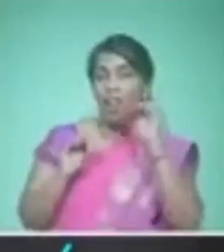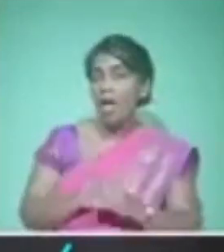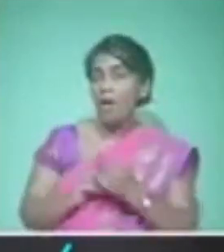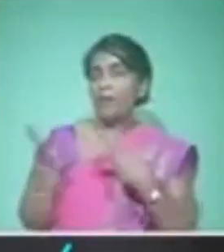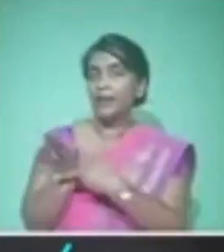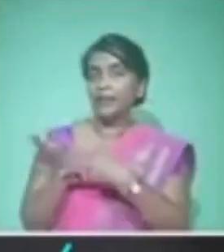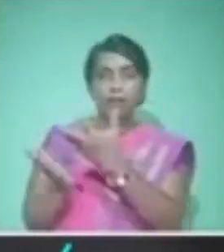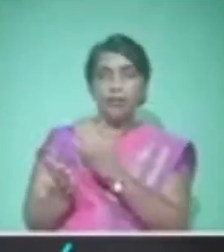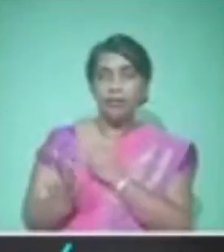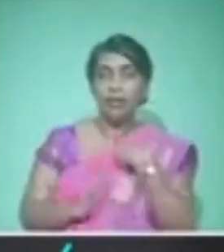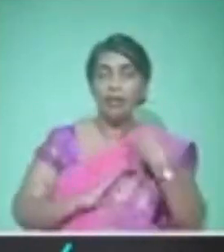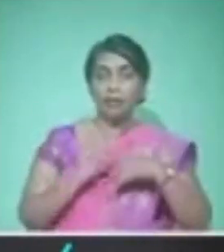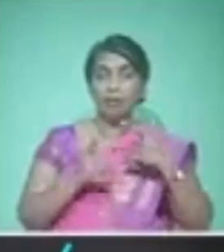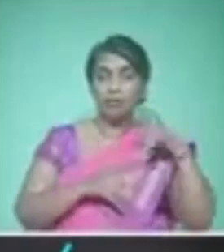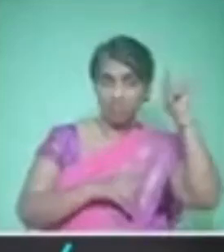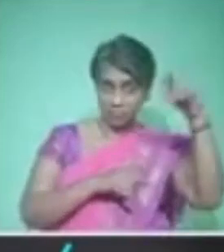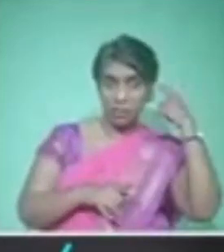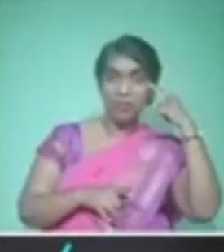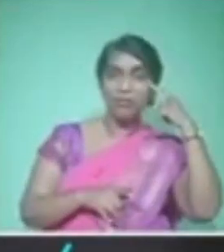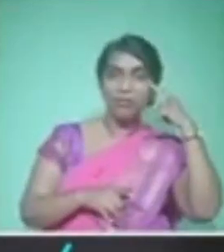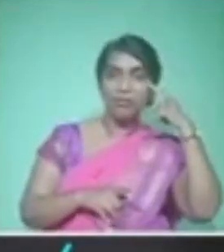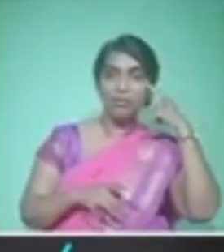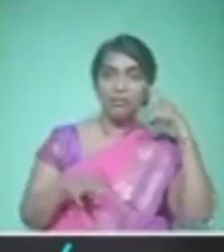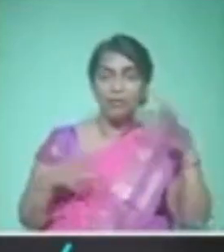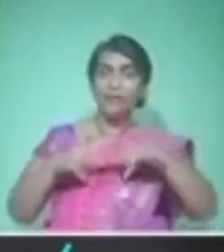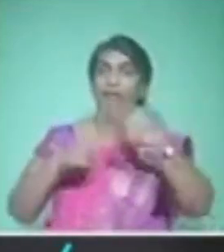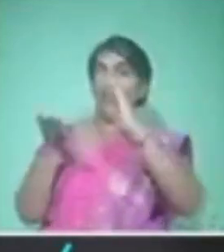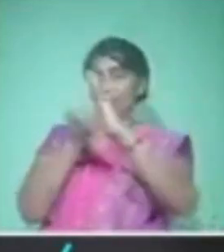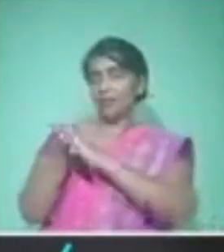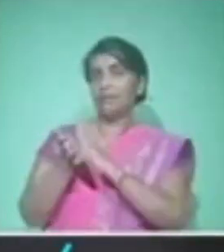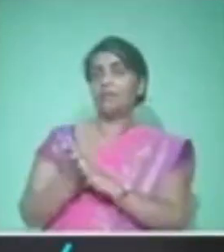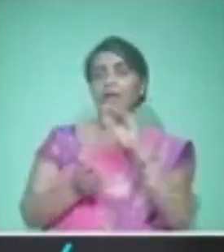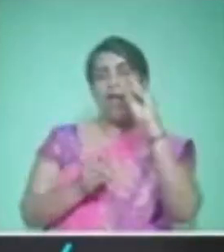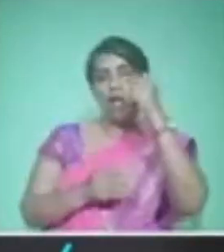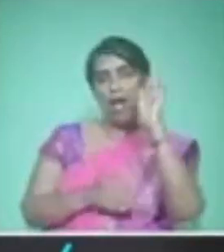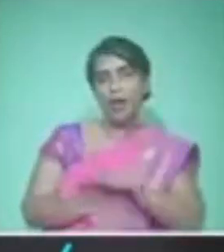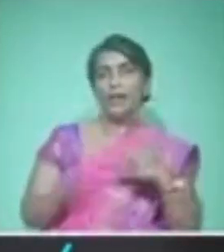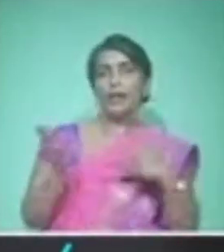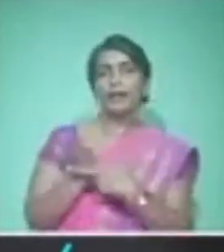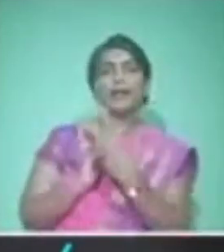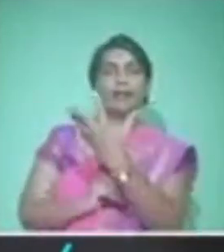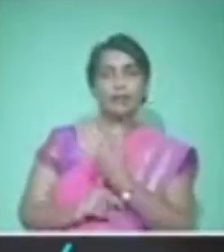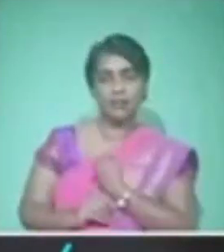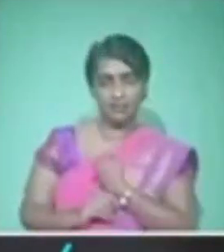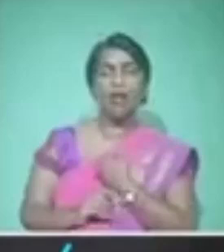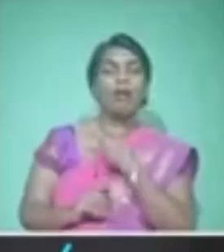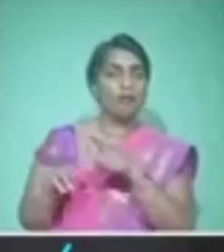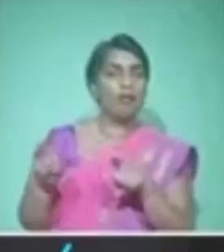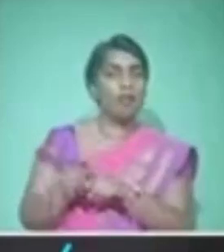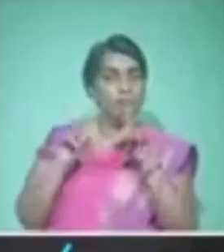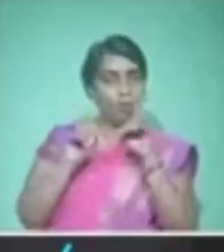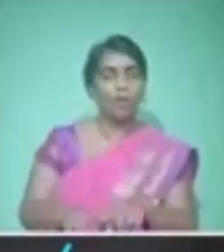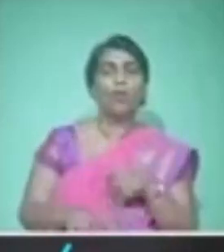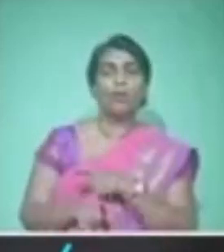යන්නේ ඒ වෙලාවට ශ්‍රී ලංකා ගුවන් සේවාවද මතක් වෙන්නේ නැත්තම් වෙන වෙන සේවාවන්ද ලාබර්ම එක අරගෙන යන්නේ අපි අපි මෙතන මේ ඉතින් මේ